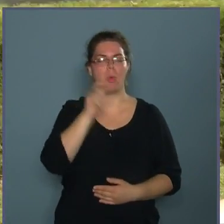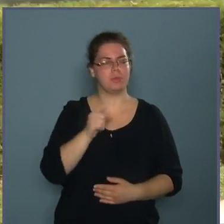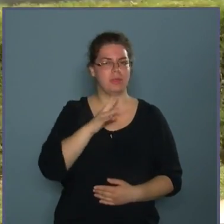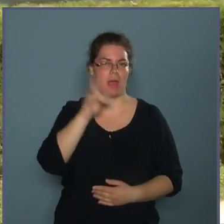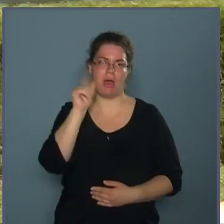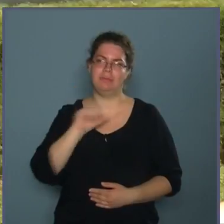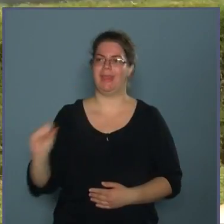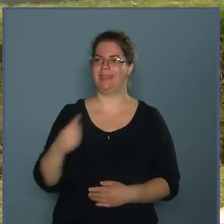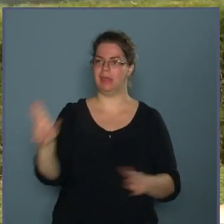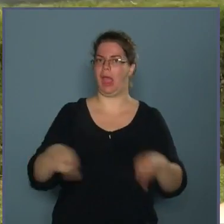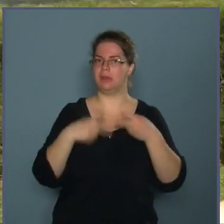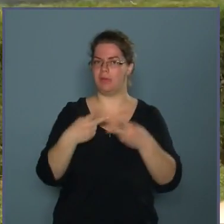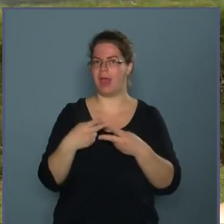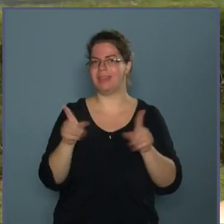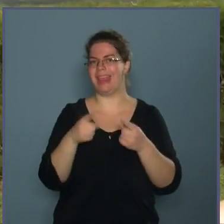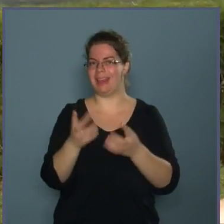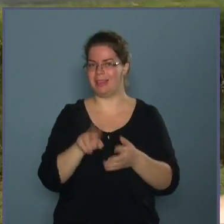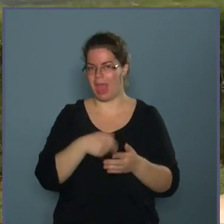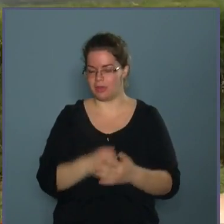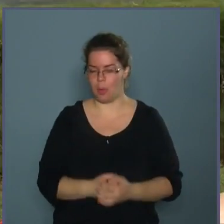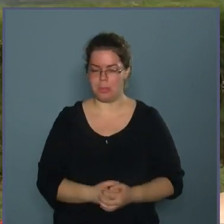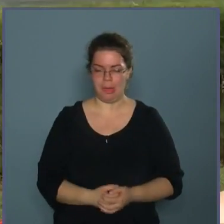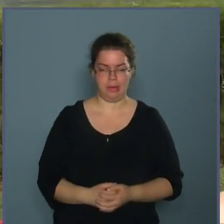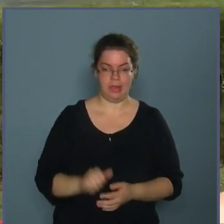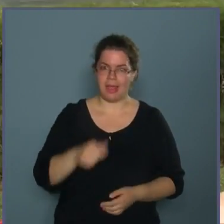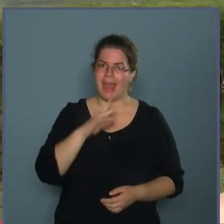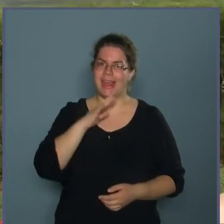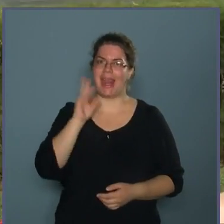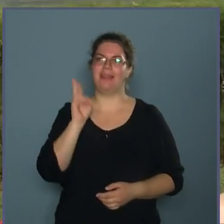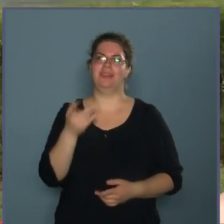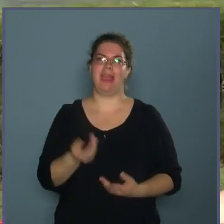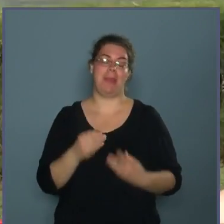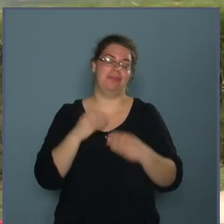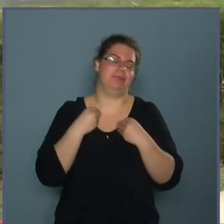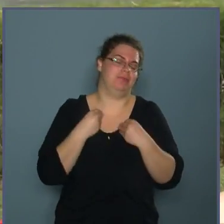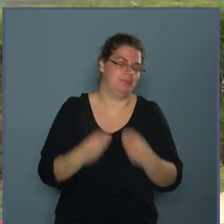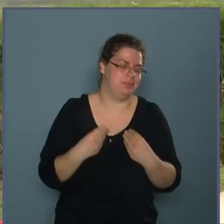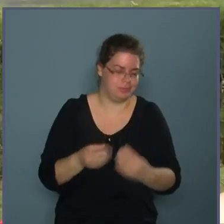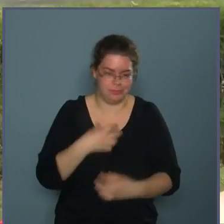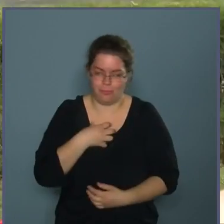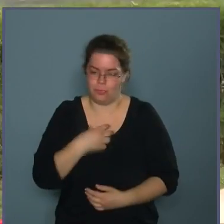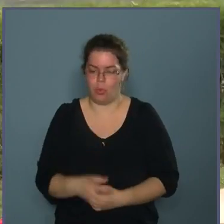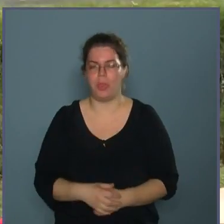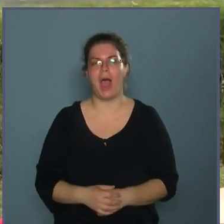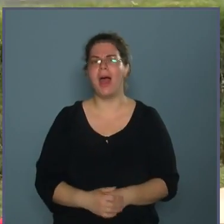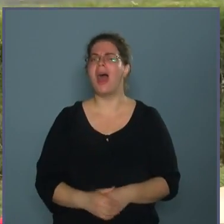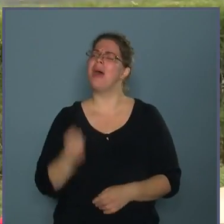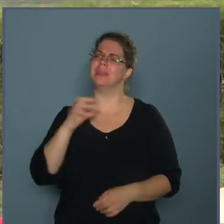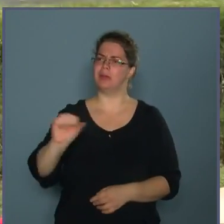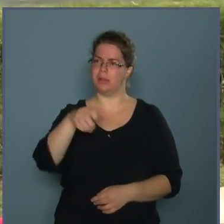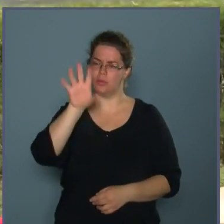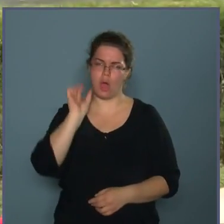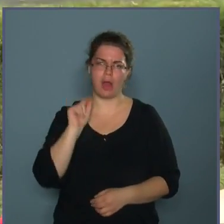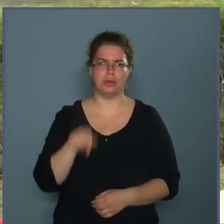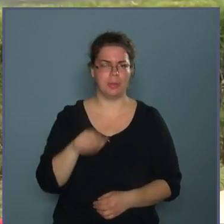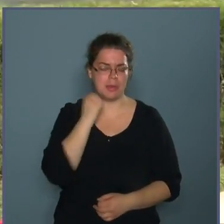is az egyik kedvenc zeneszerzőm, hát ez a requiem meg egy csoda, úgy gondolom. Amikor először hallottam